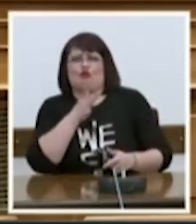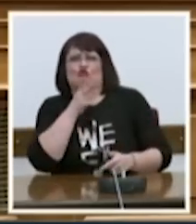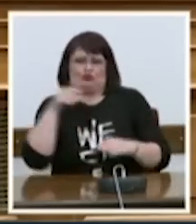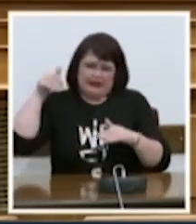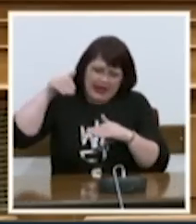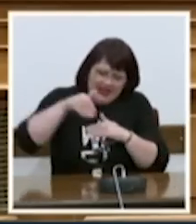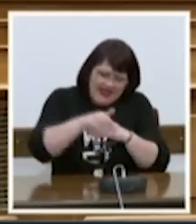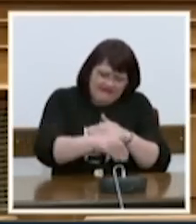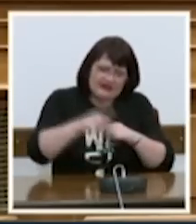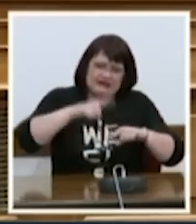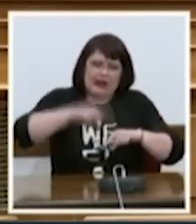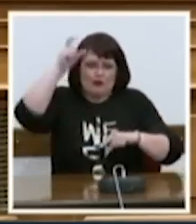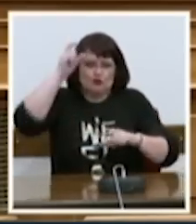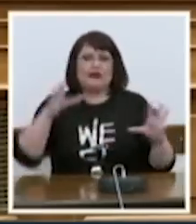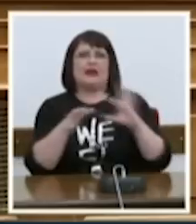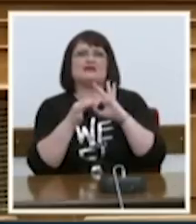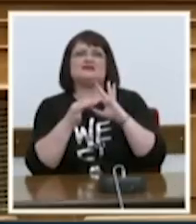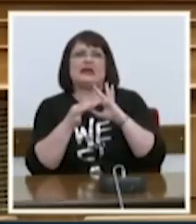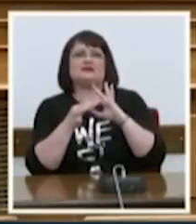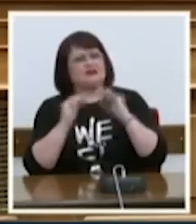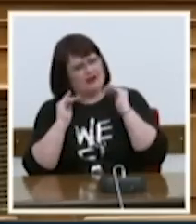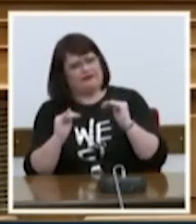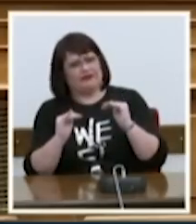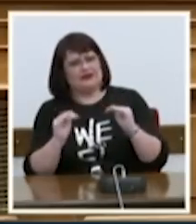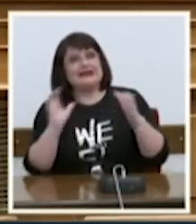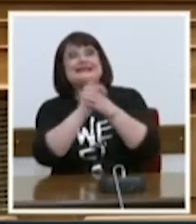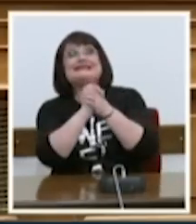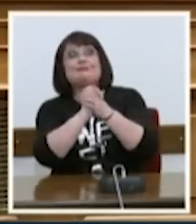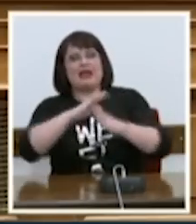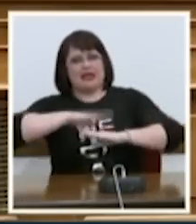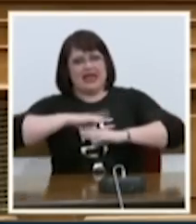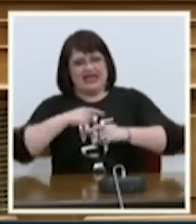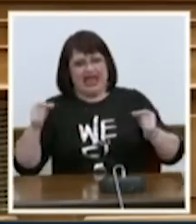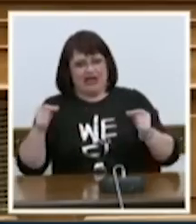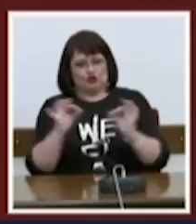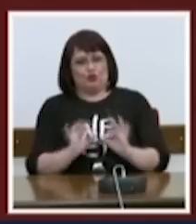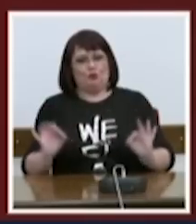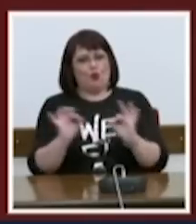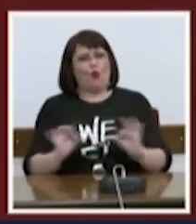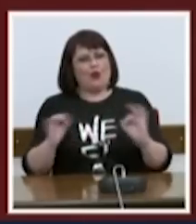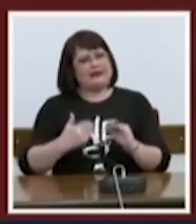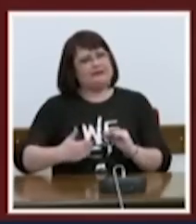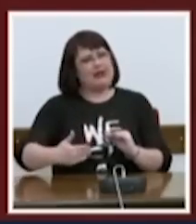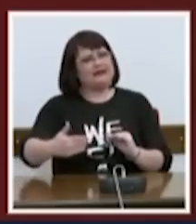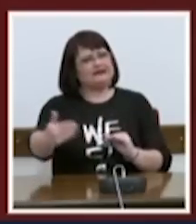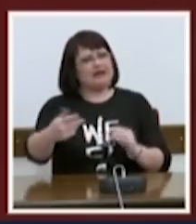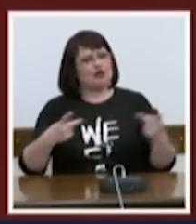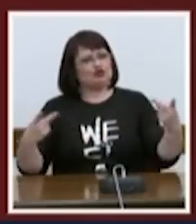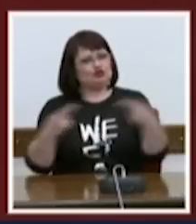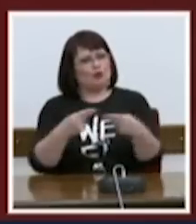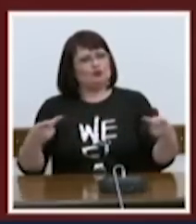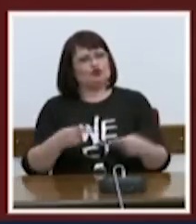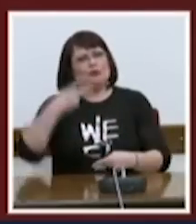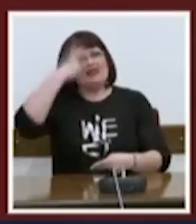στις ελληνοτουρκικές σχέσεις. Οι σύμμαχοί σας, οι Νατοϊκοί, στρώνουν το κρεβάτι του προκρούστη για τα κυριαρχικά δικαιώματα